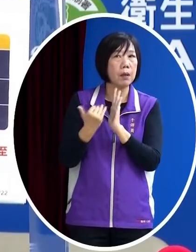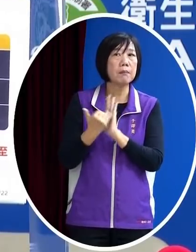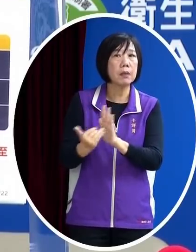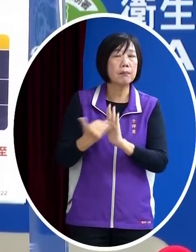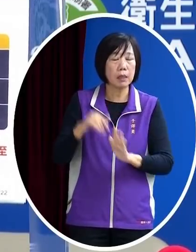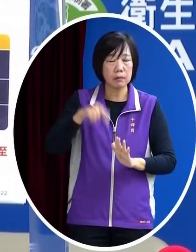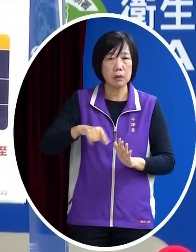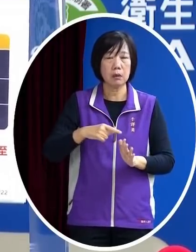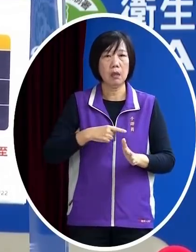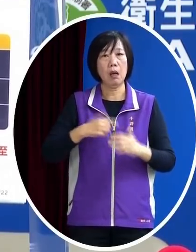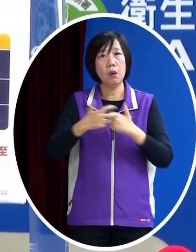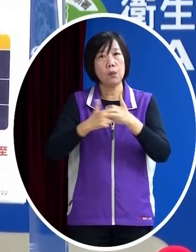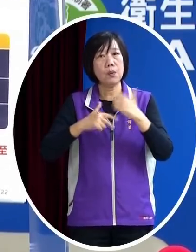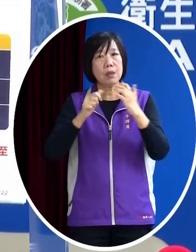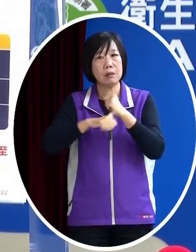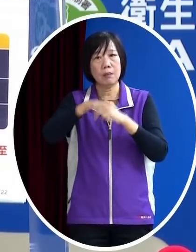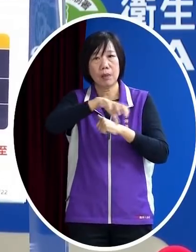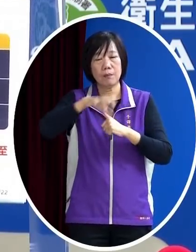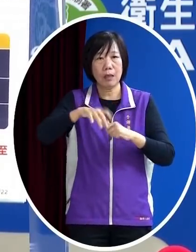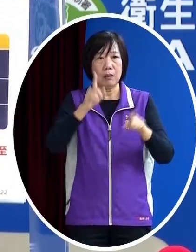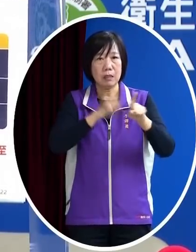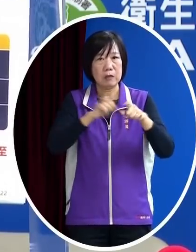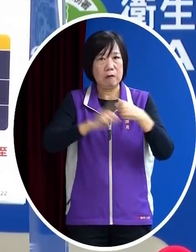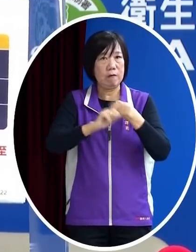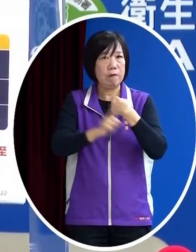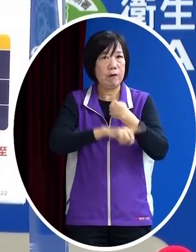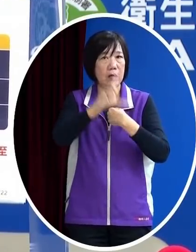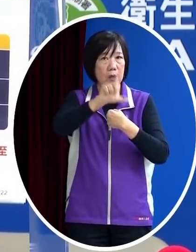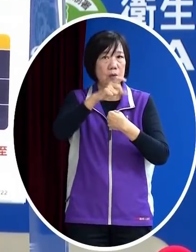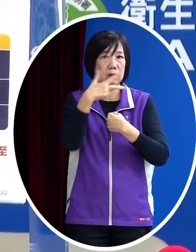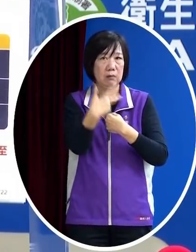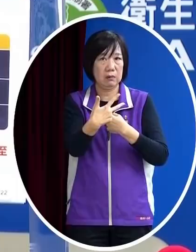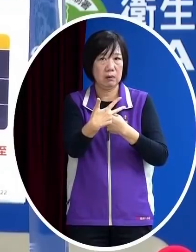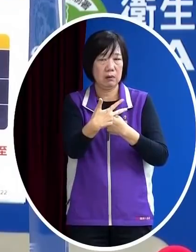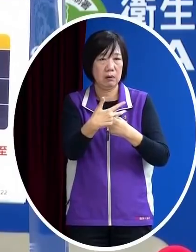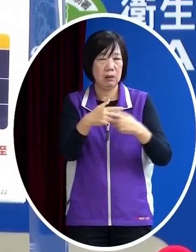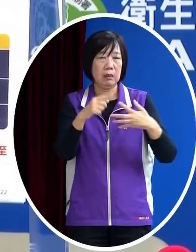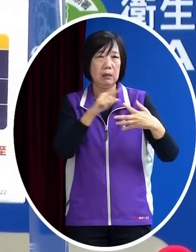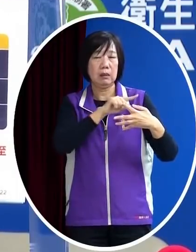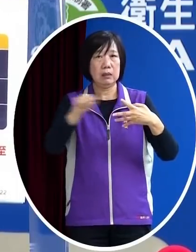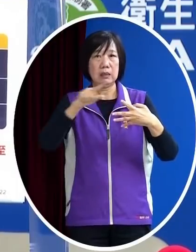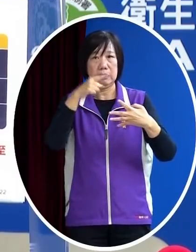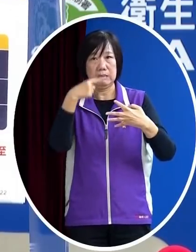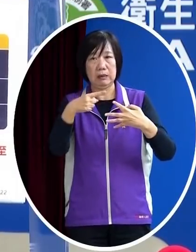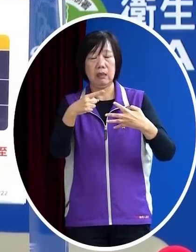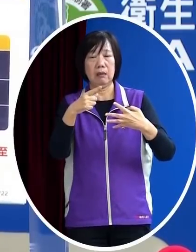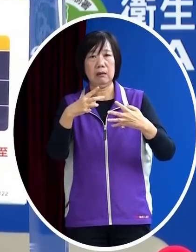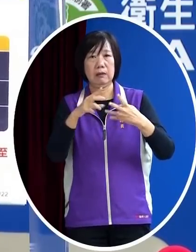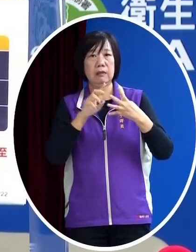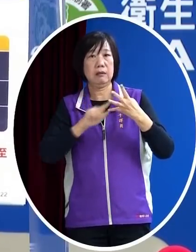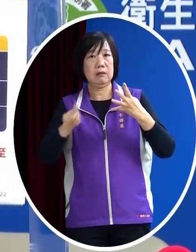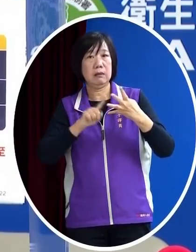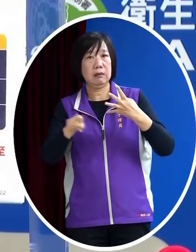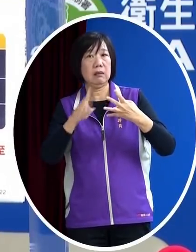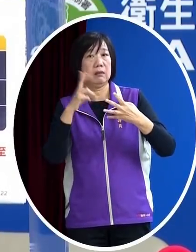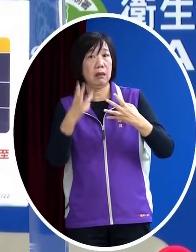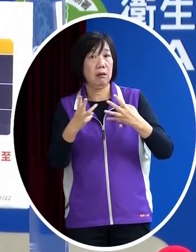生单位可依同法第67条。一项第三款的规定，处新台